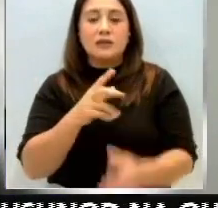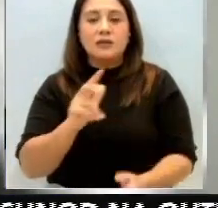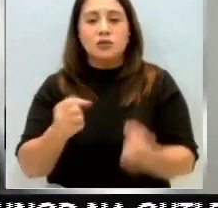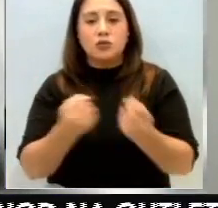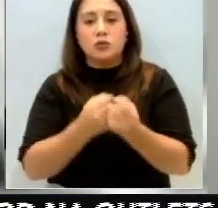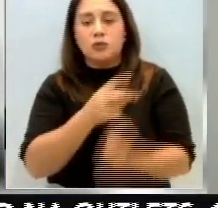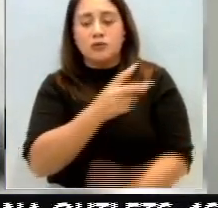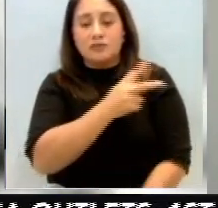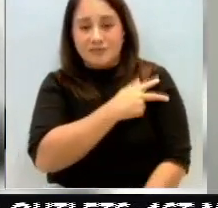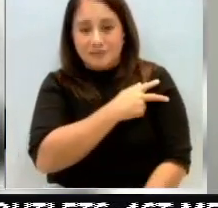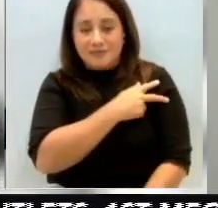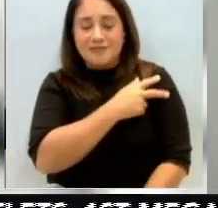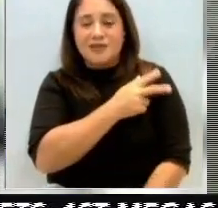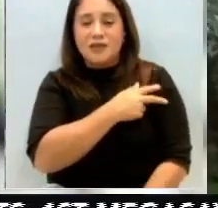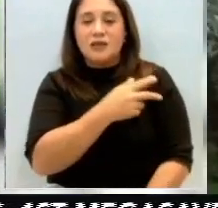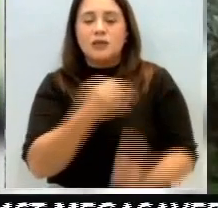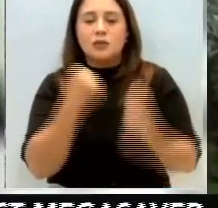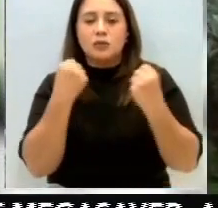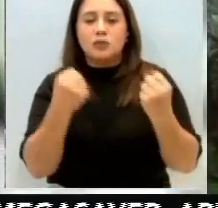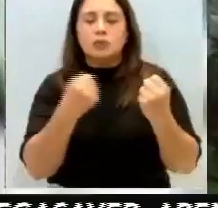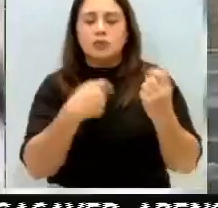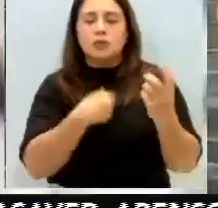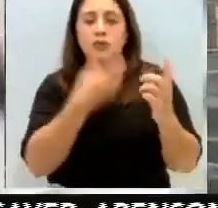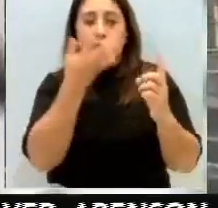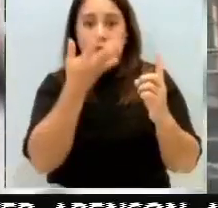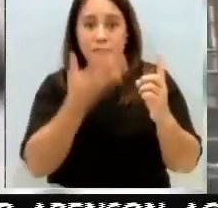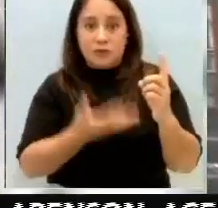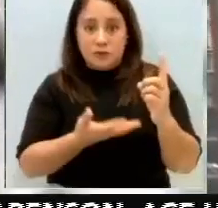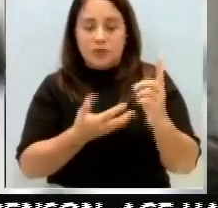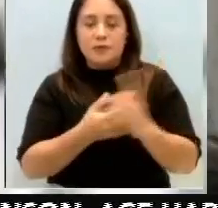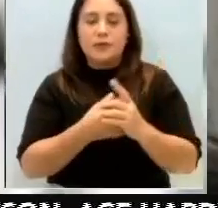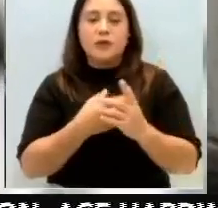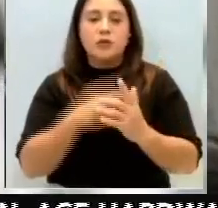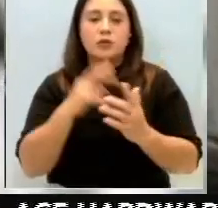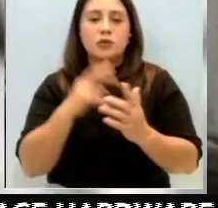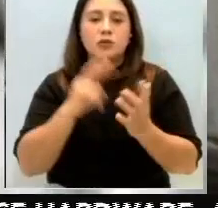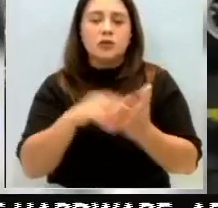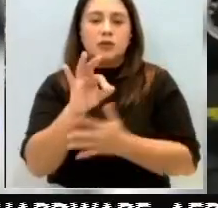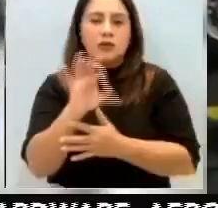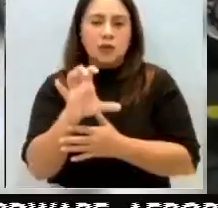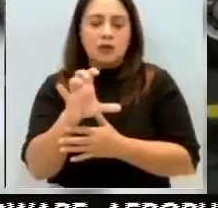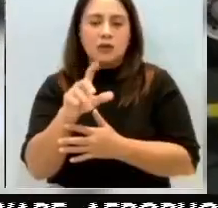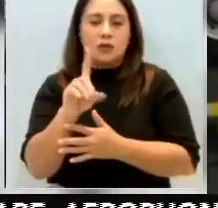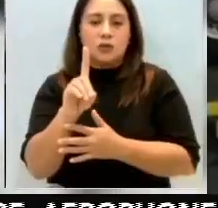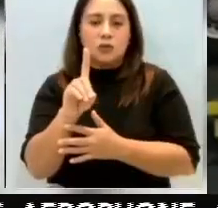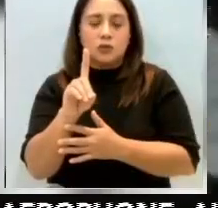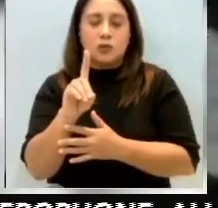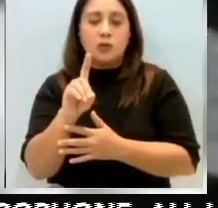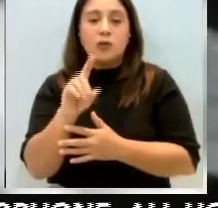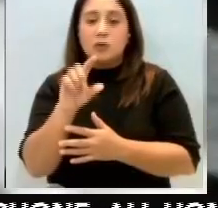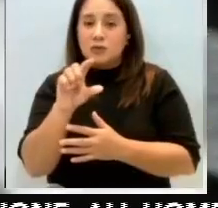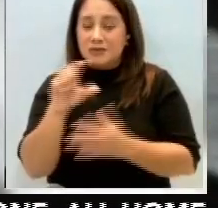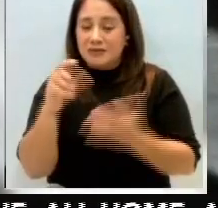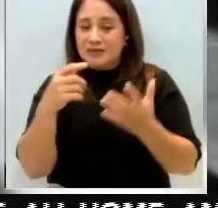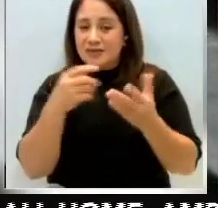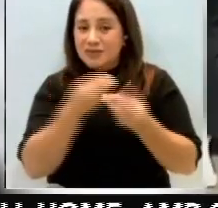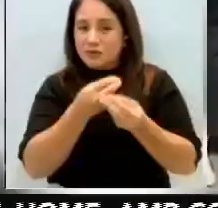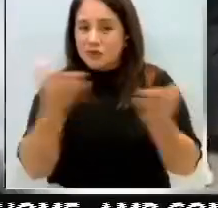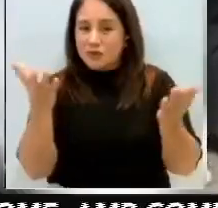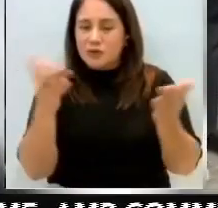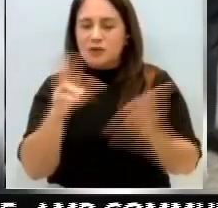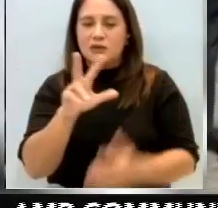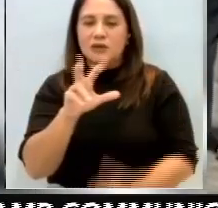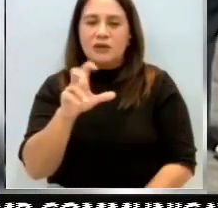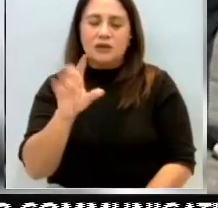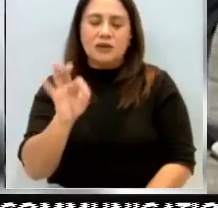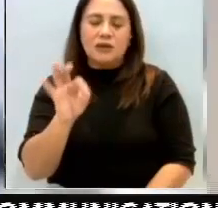the immunity of an individual. Ang 2,900 doses na nakuha ng Heart Center, bahagi na mahigit 390,000 doses sa